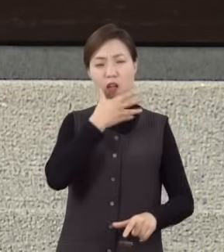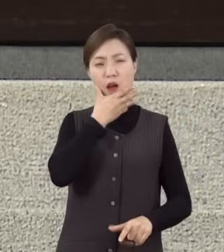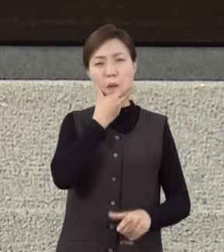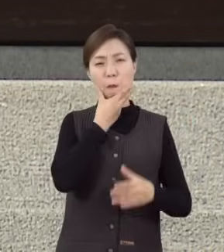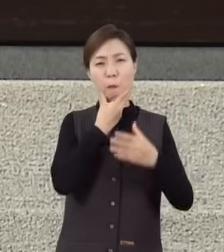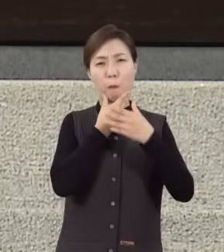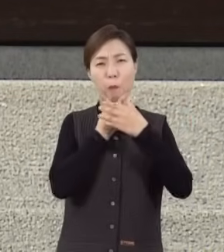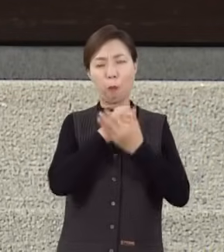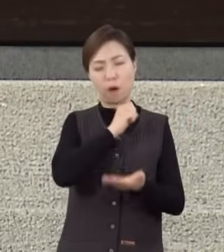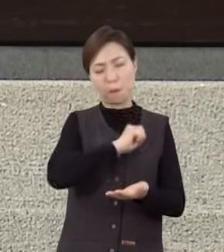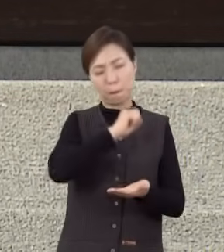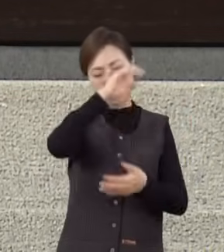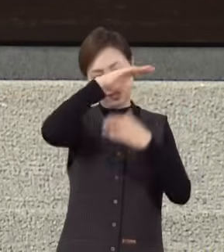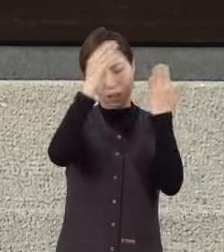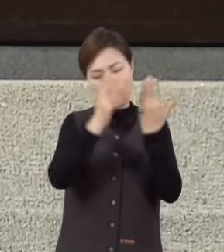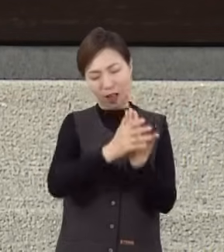없구나.